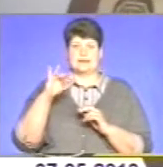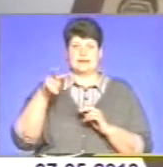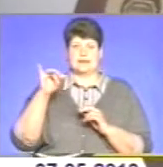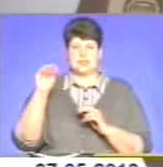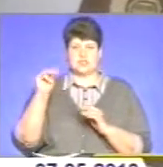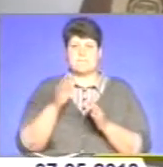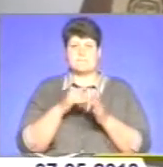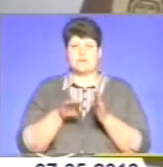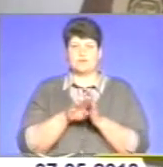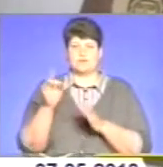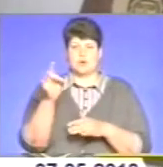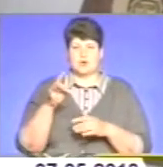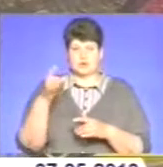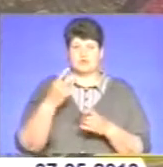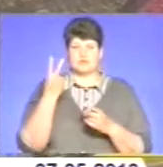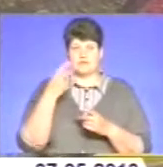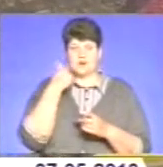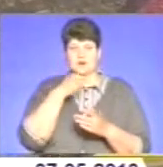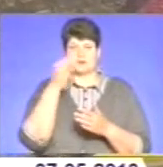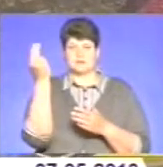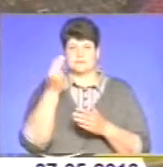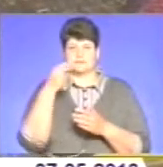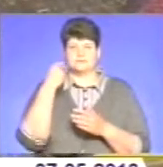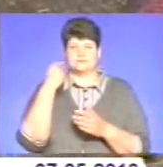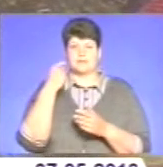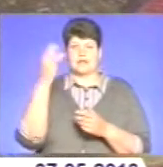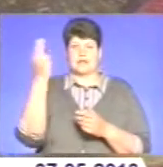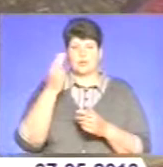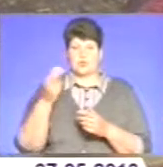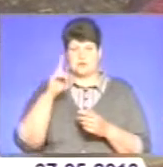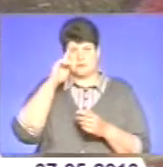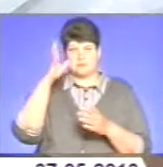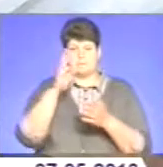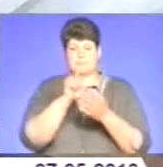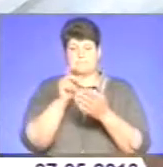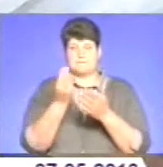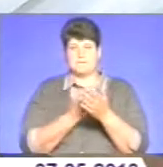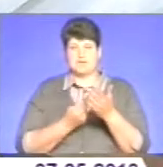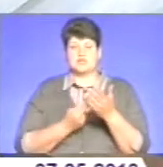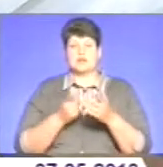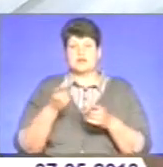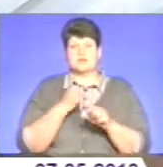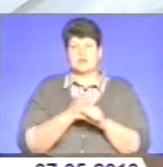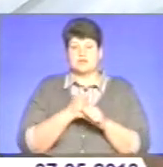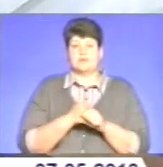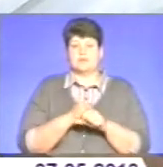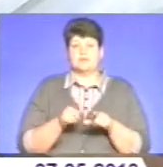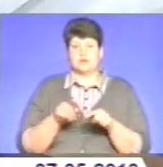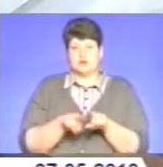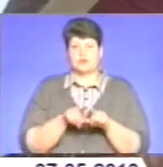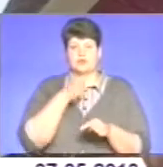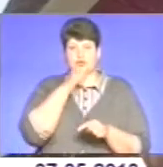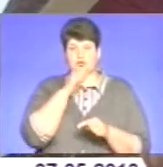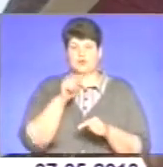років займається іконописом. Любов до цього мистецтва успадкував від діда, який також працював у цьому жанрі. Перша